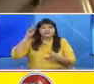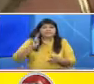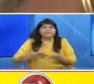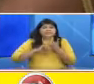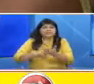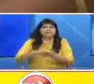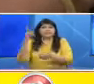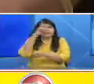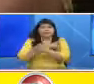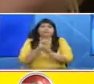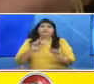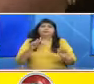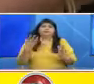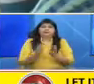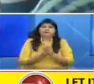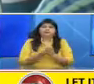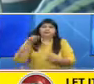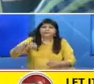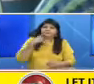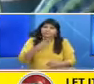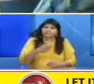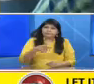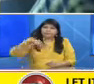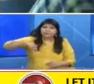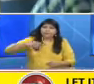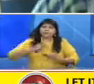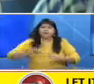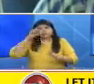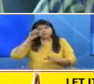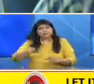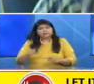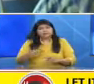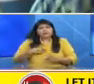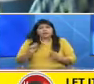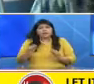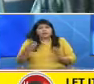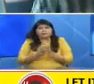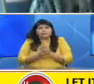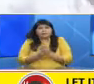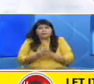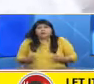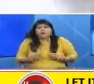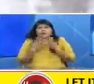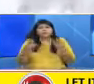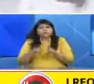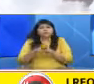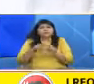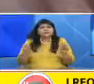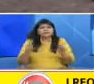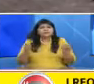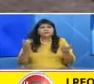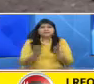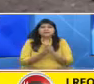मनाएं। महात्मा गांधी जयंती का दिन एक विशेष श्रमदान का उत्सव बन जाए। देश की सभी